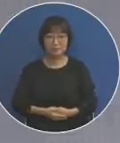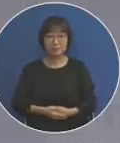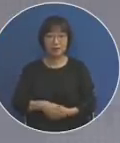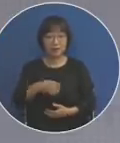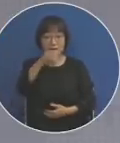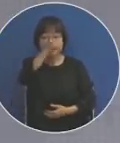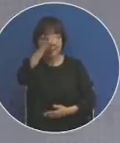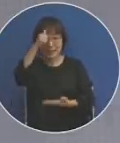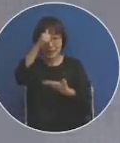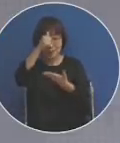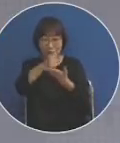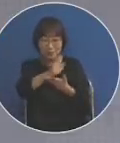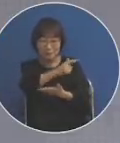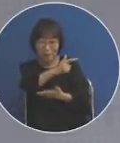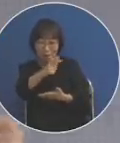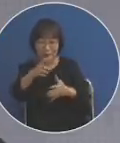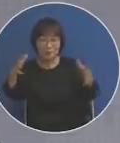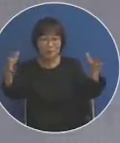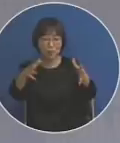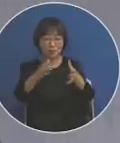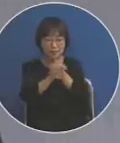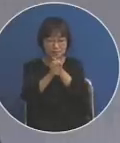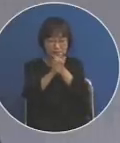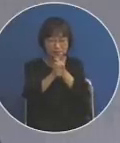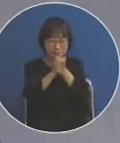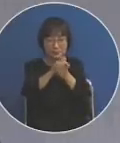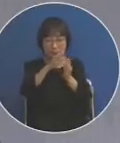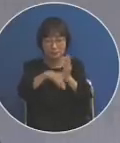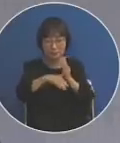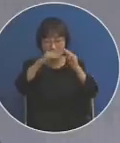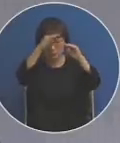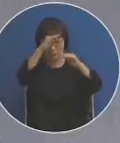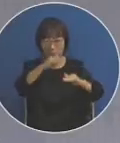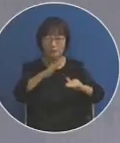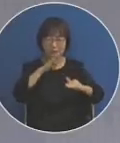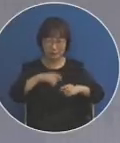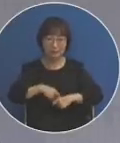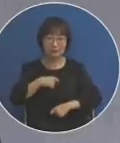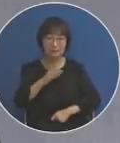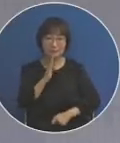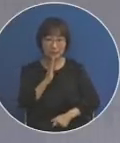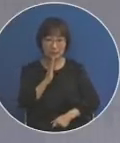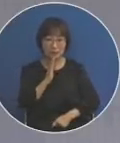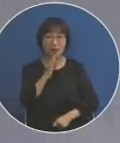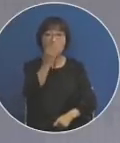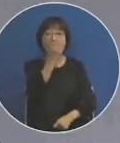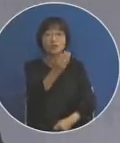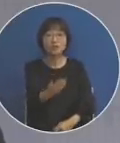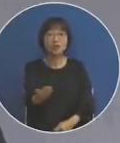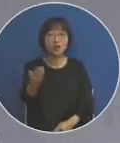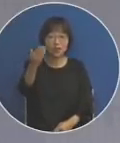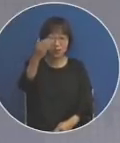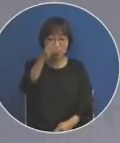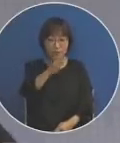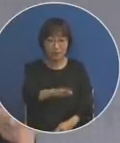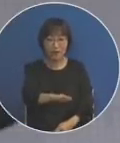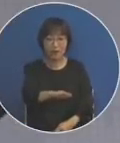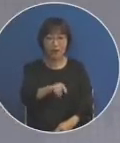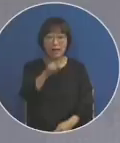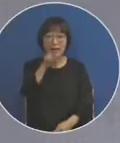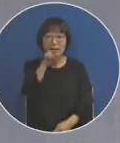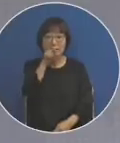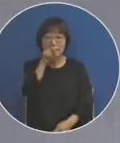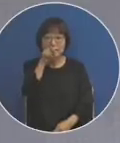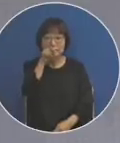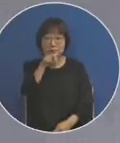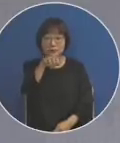진실입니다. Now all the prayer that the elders give on, maybe even the pulpit, that's all their truth. 그게 사람 만났을 때 그게 현장에서